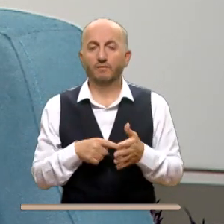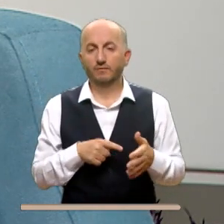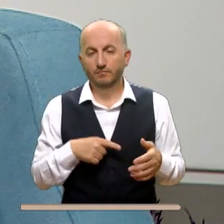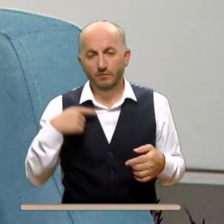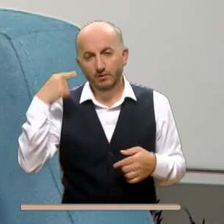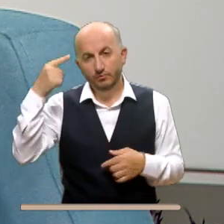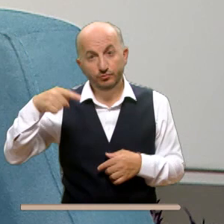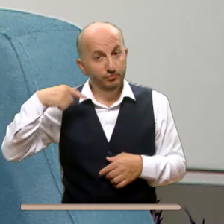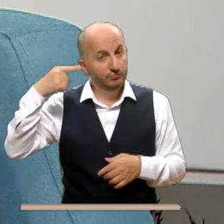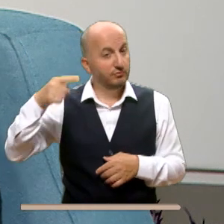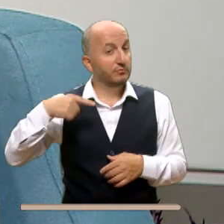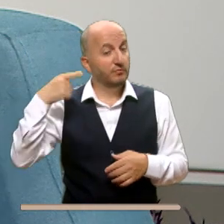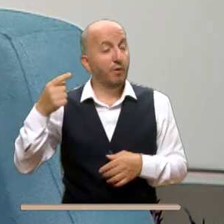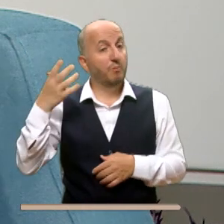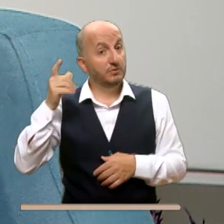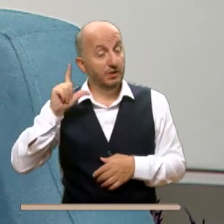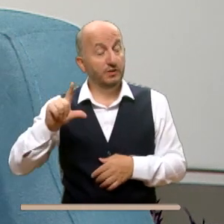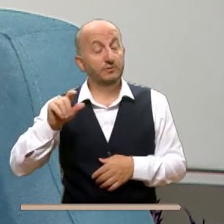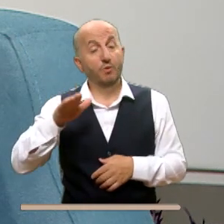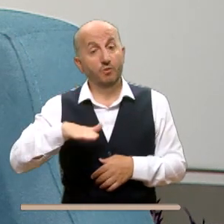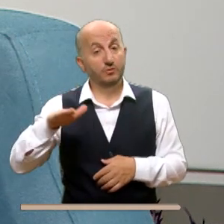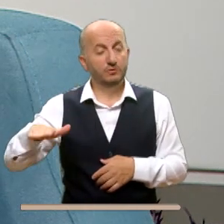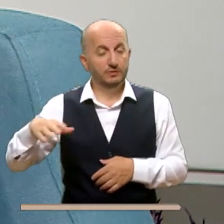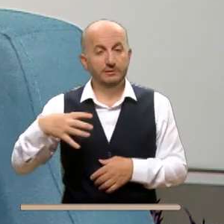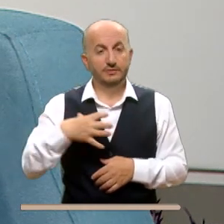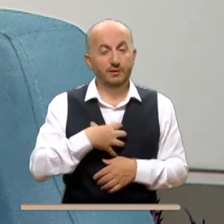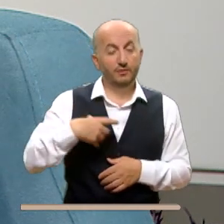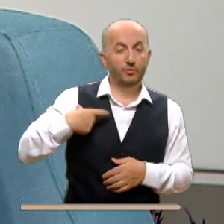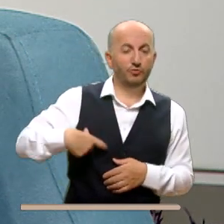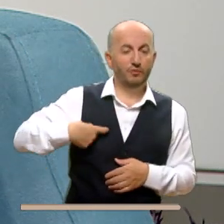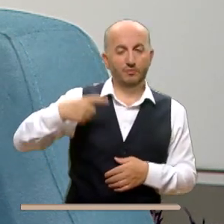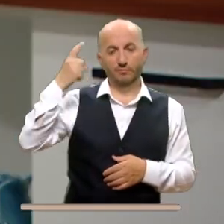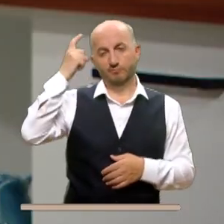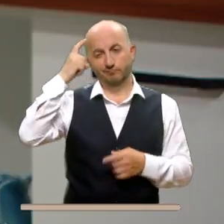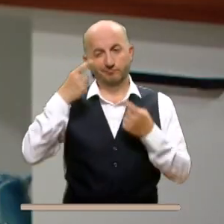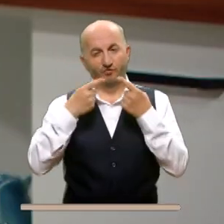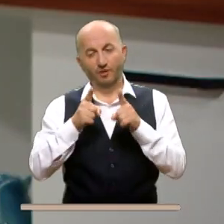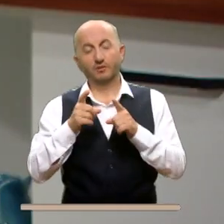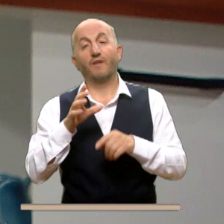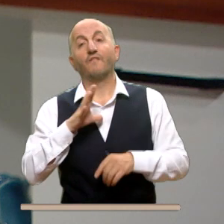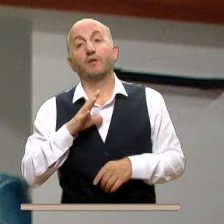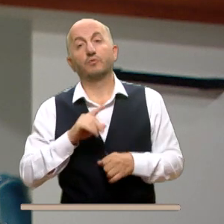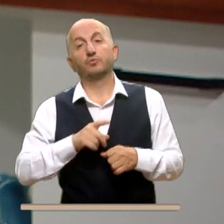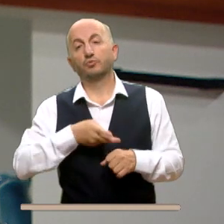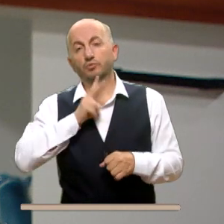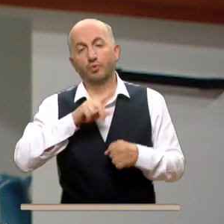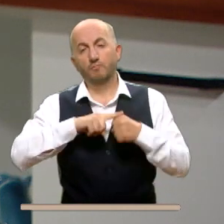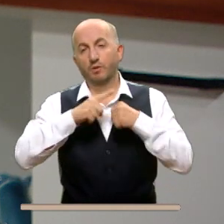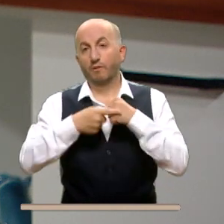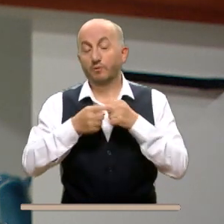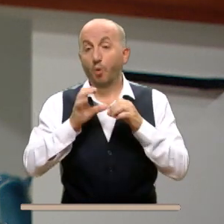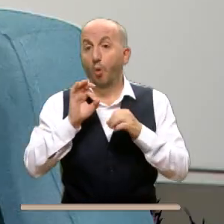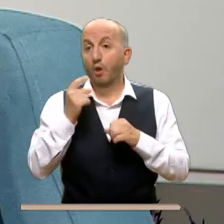dertlendirmek lazım öğrencilerimizi. Onlar kapasitelerinin farkına varıyorlar yani. Hocam son bir haftada öyle şeyler yaptım